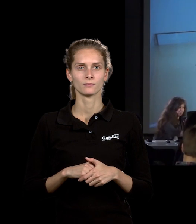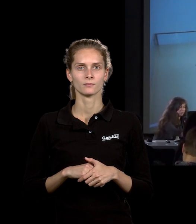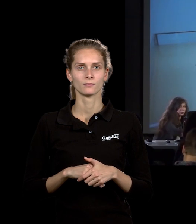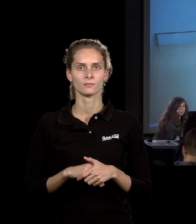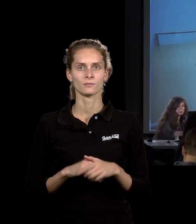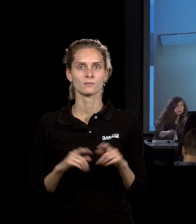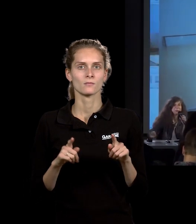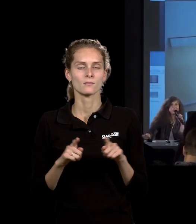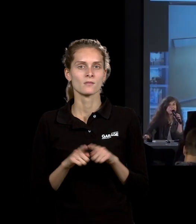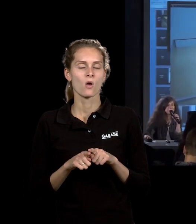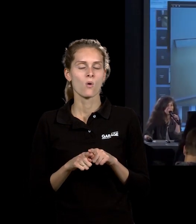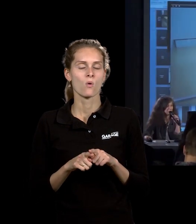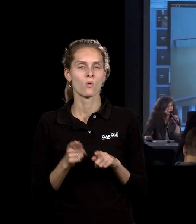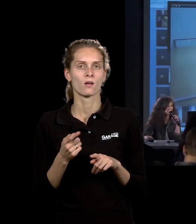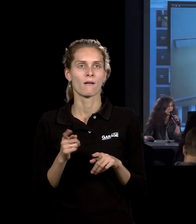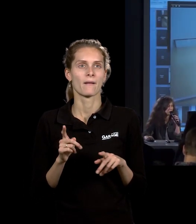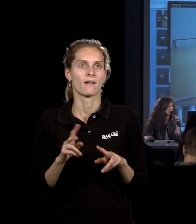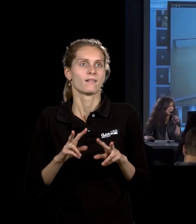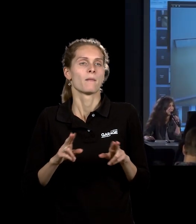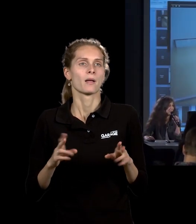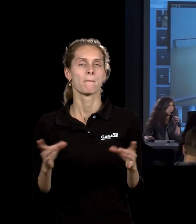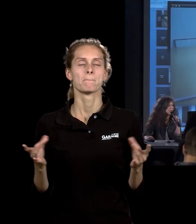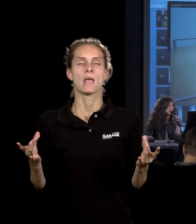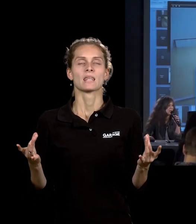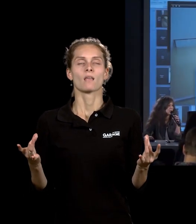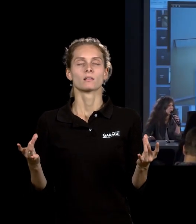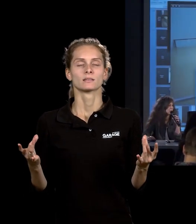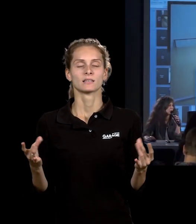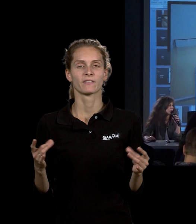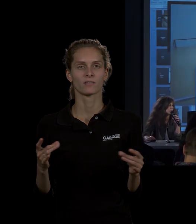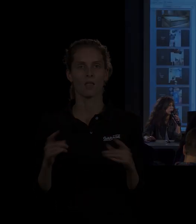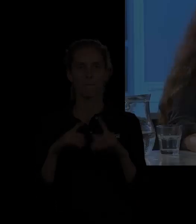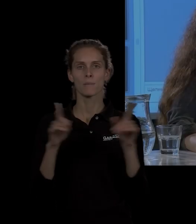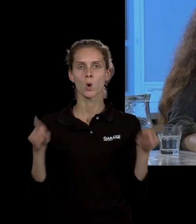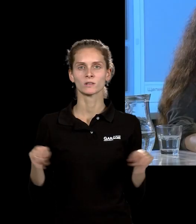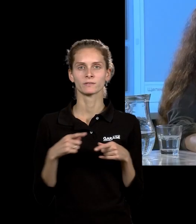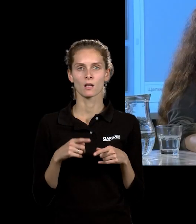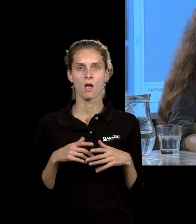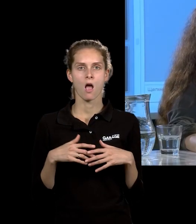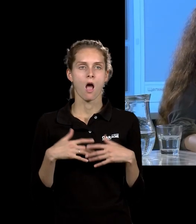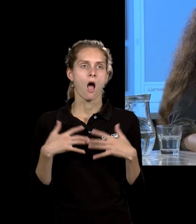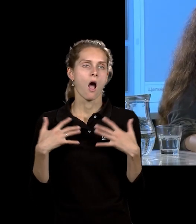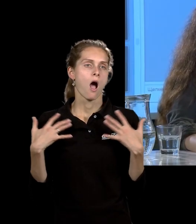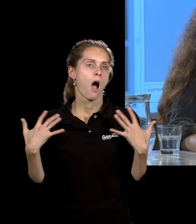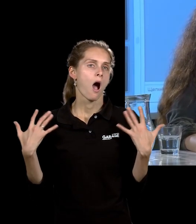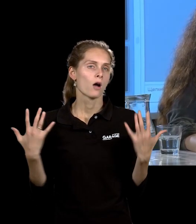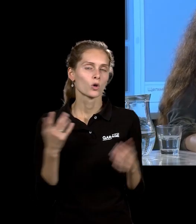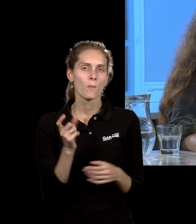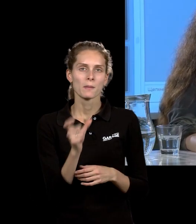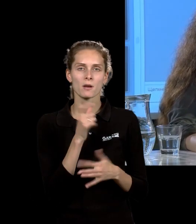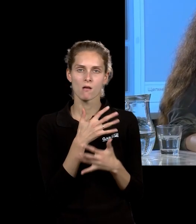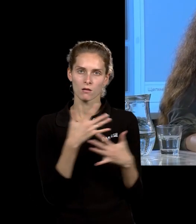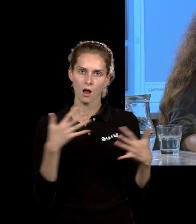Вот такое вполне медитативное произведение. То есть это огромный период самых разных экспериментов,